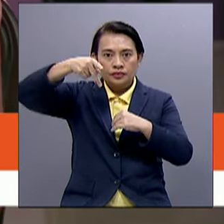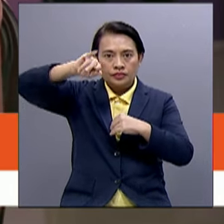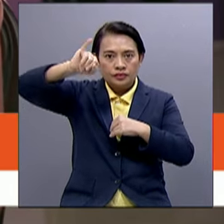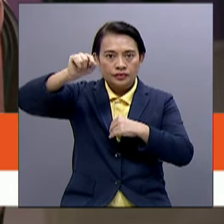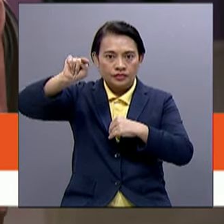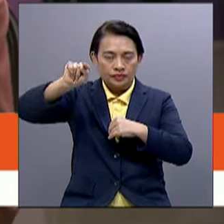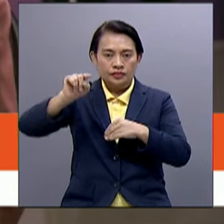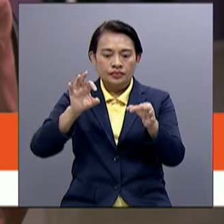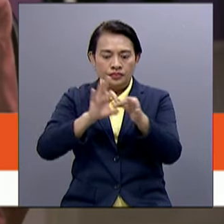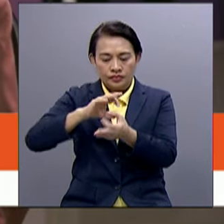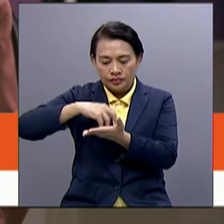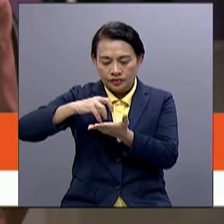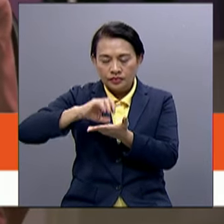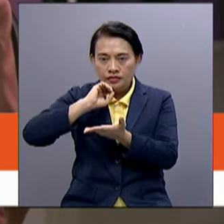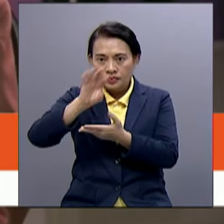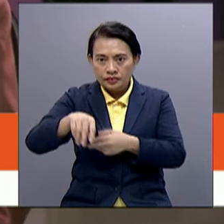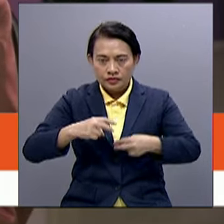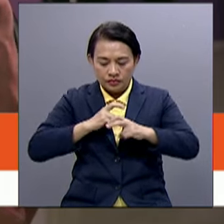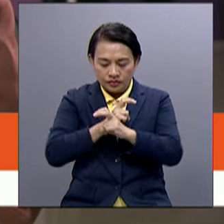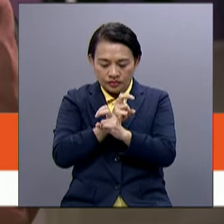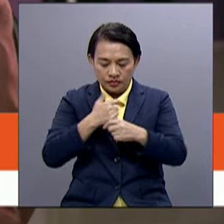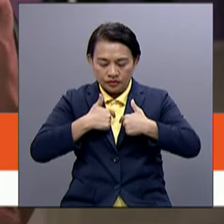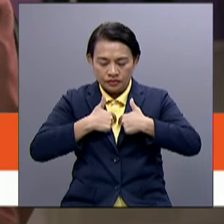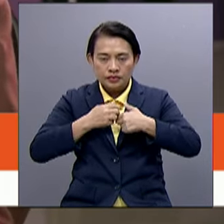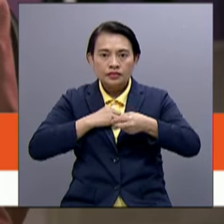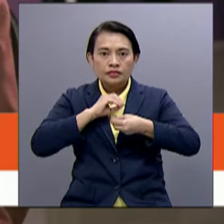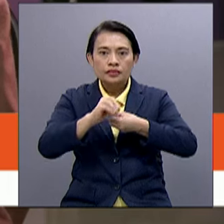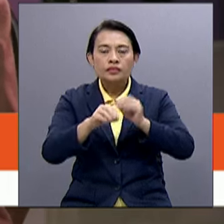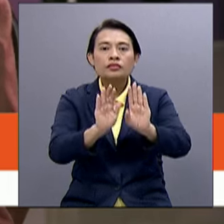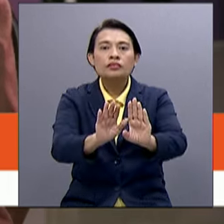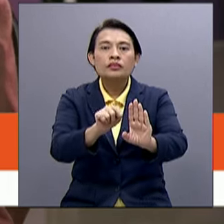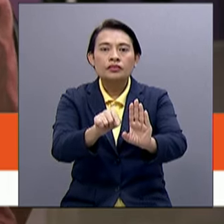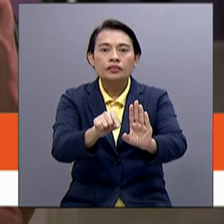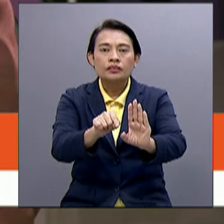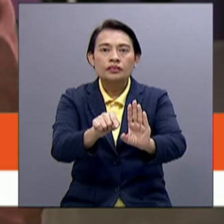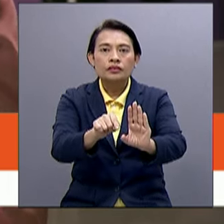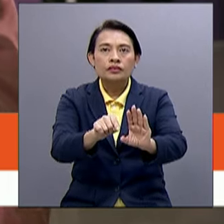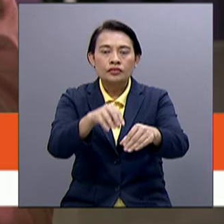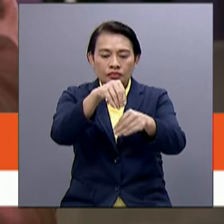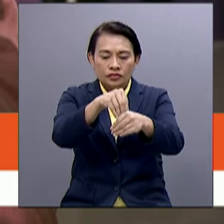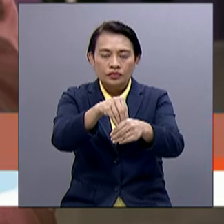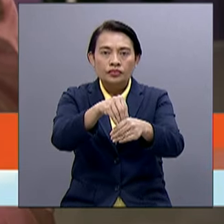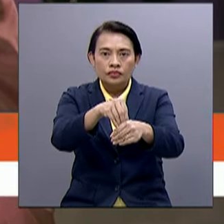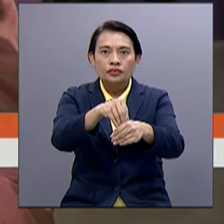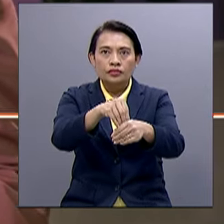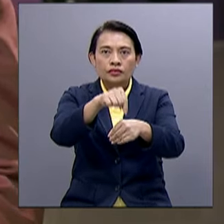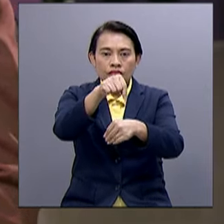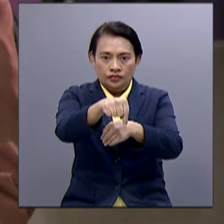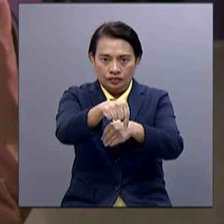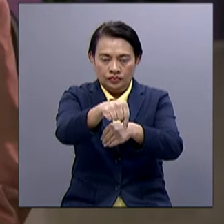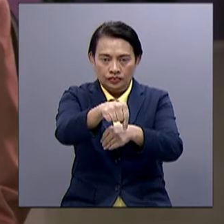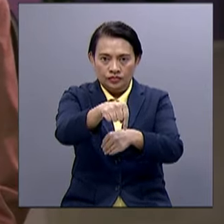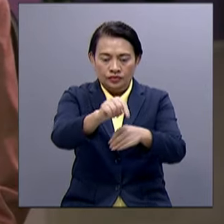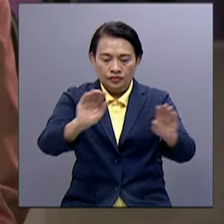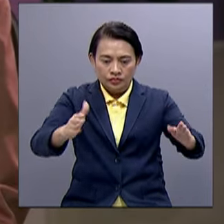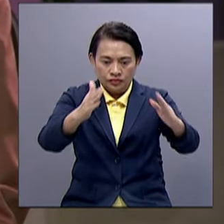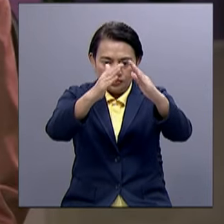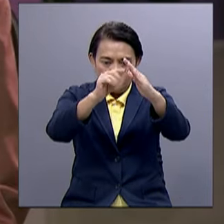การมาประดิษฐานไว้ที่ภูกำพร้าก็คือบริเวณที่เป็นพระธาตุพนมปัจ